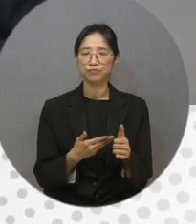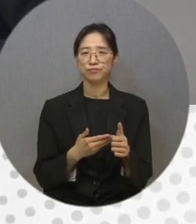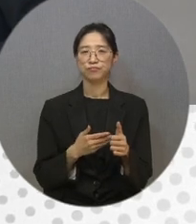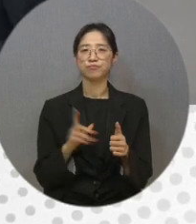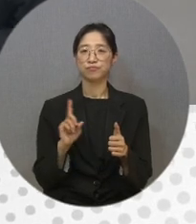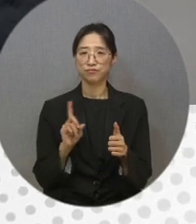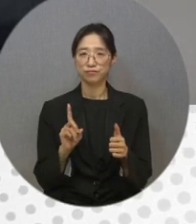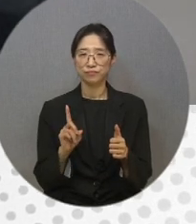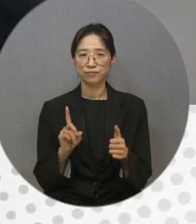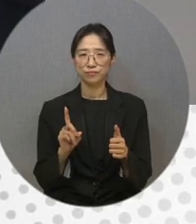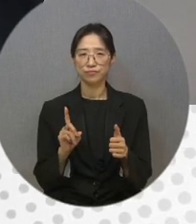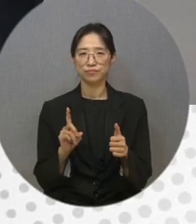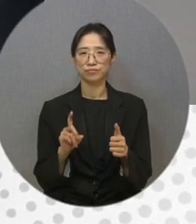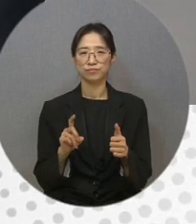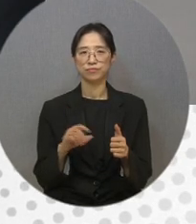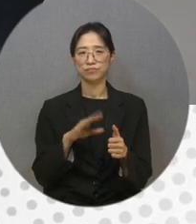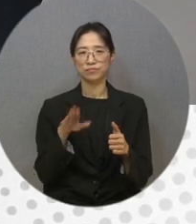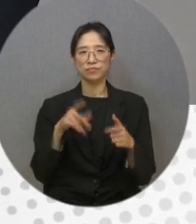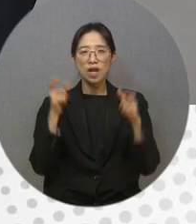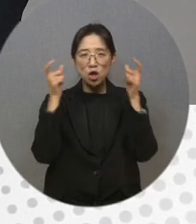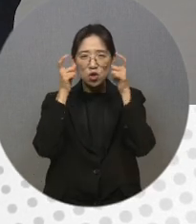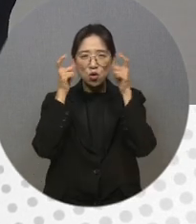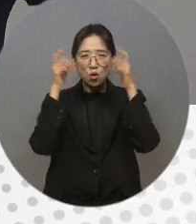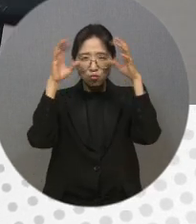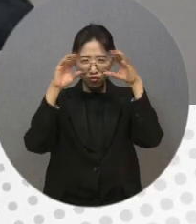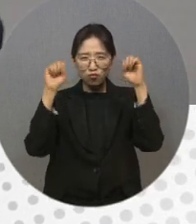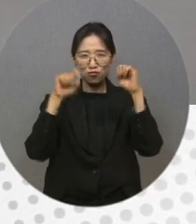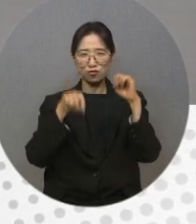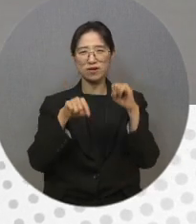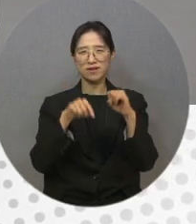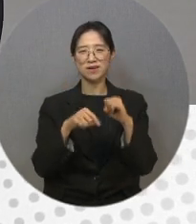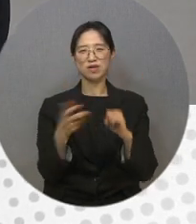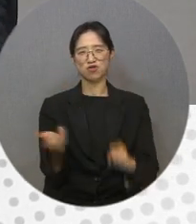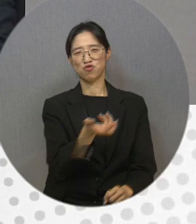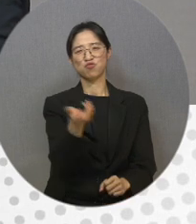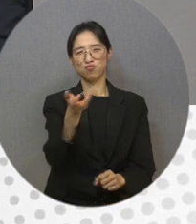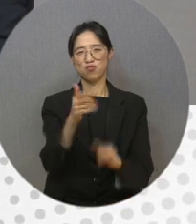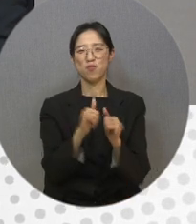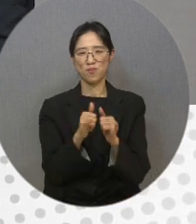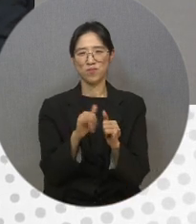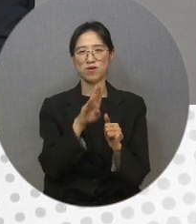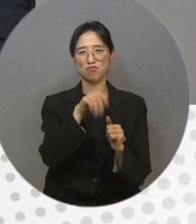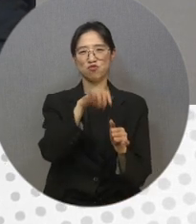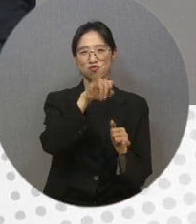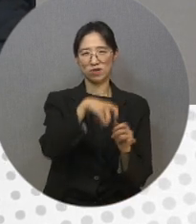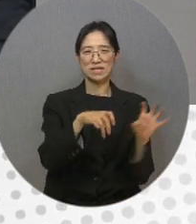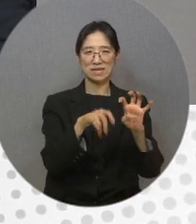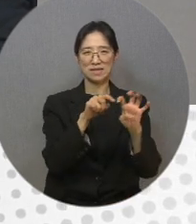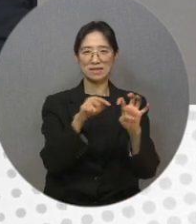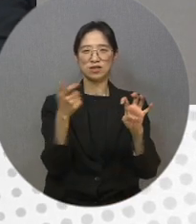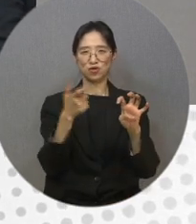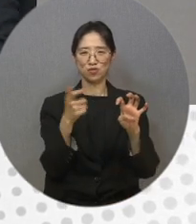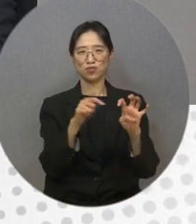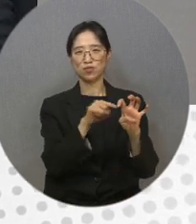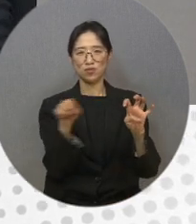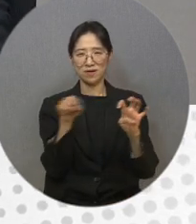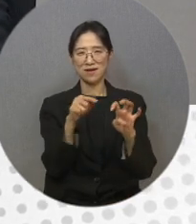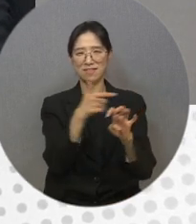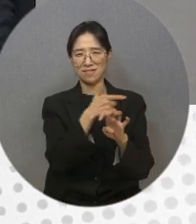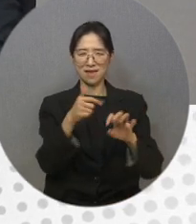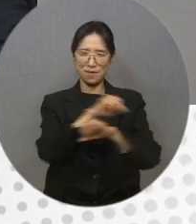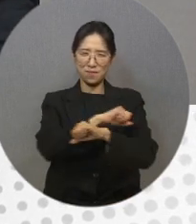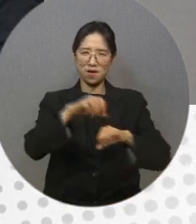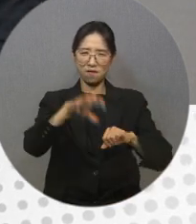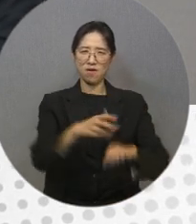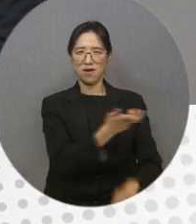어떤 분이냐면 우리는 소의 유목민이거든요. 북위 40도에서 60도 선상의 대평원을